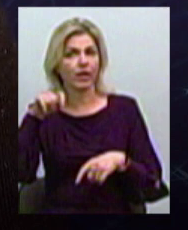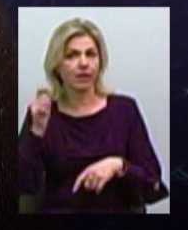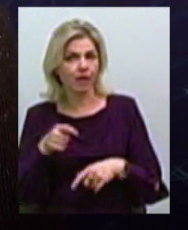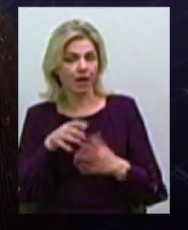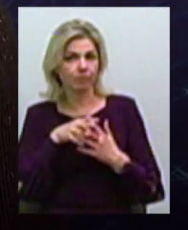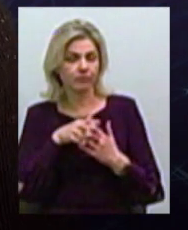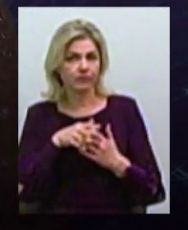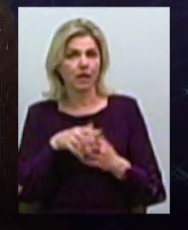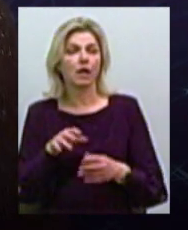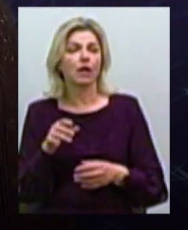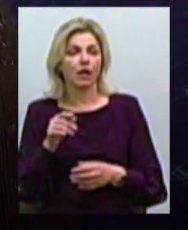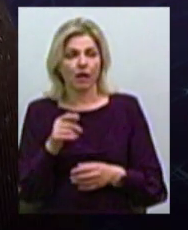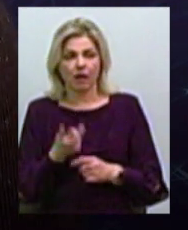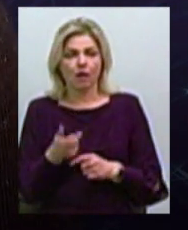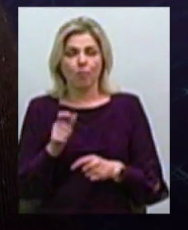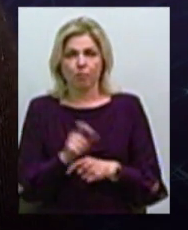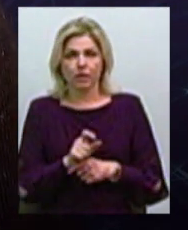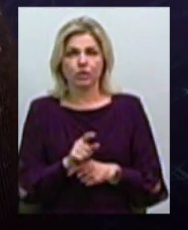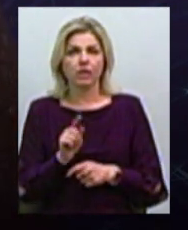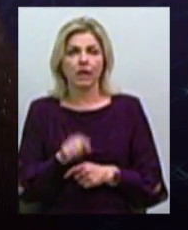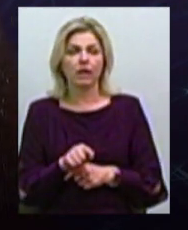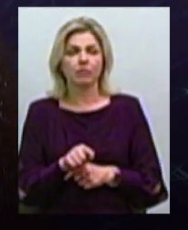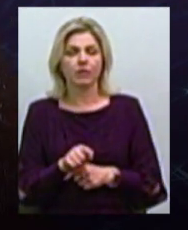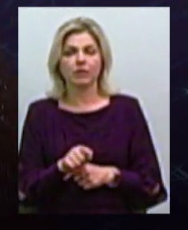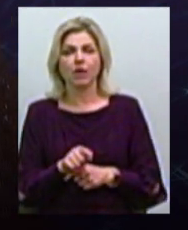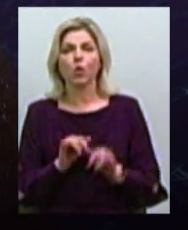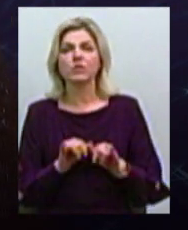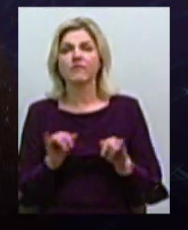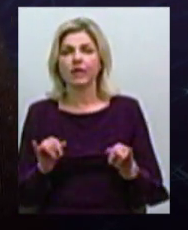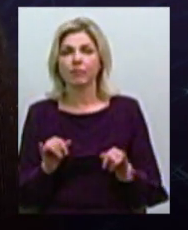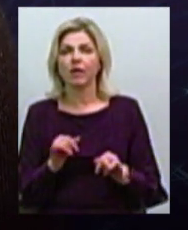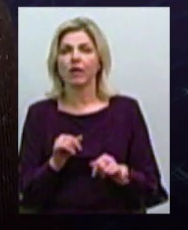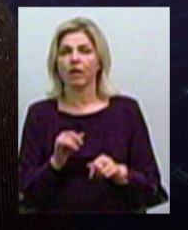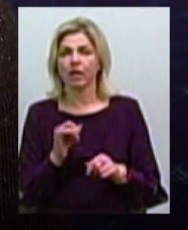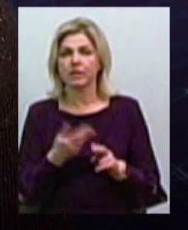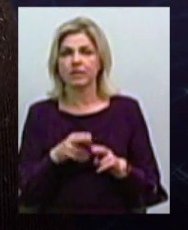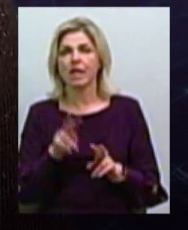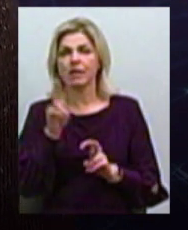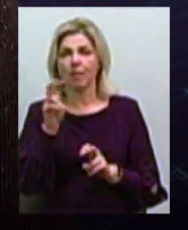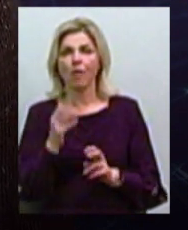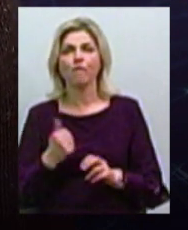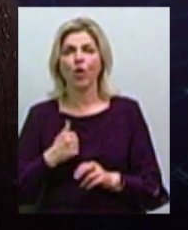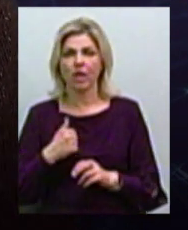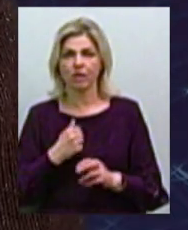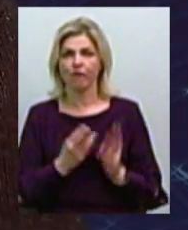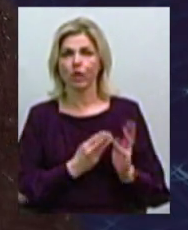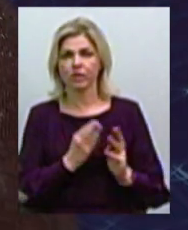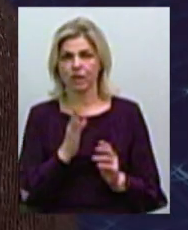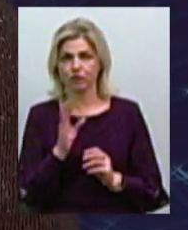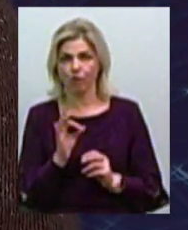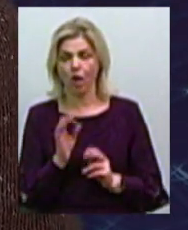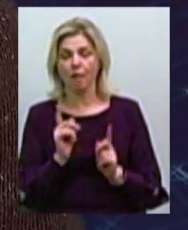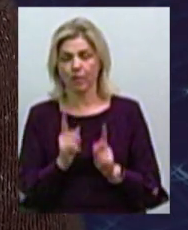ну, найбільш таким випуклим, якщо можна сказати, і найбільш важливим, оця тема є воєнного волонтерства. А насправді